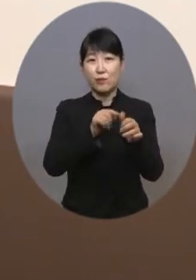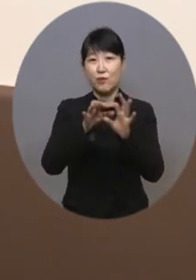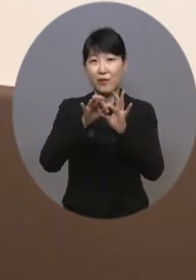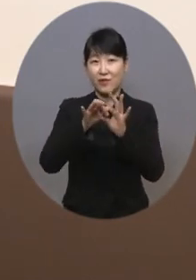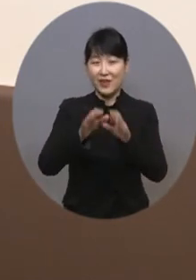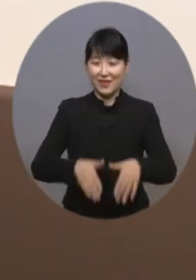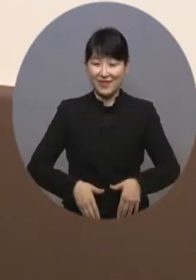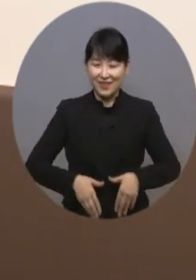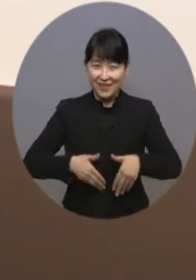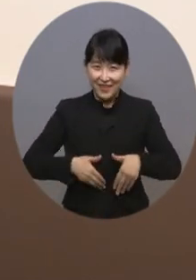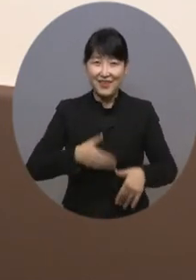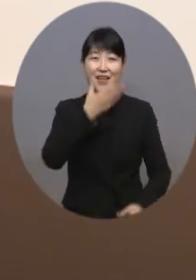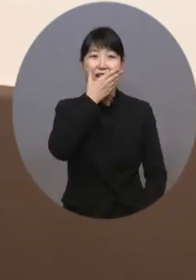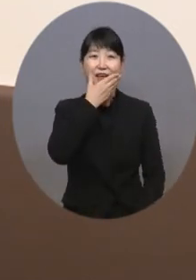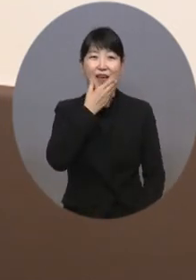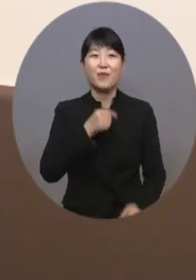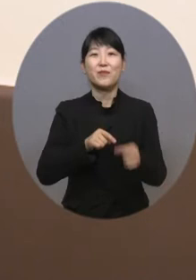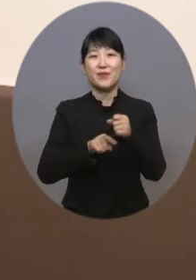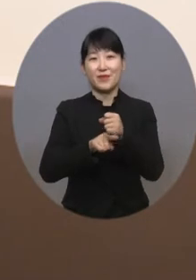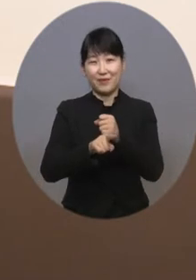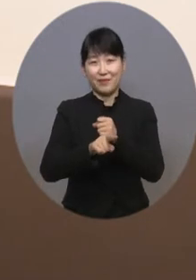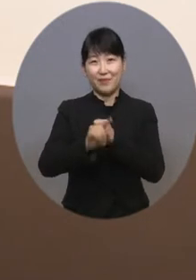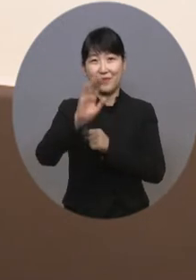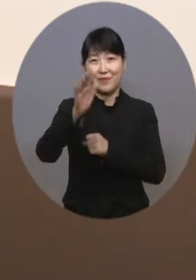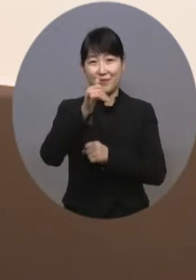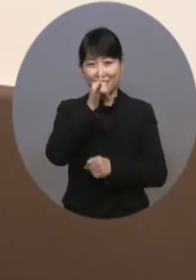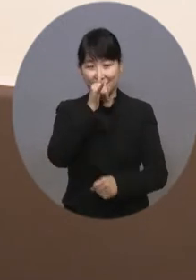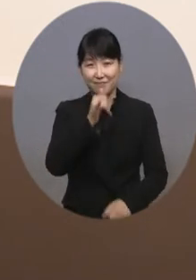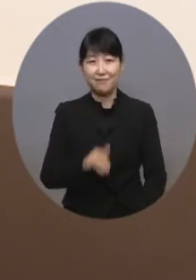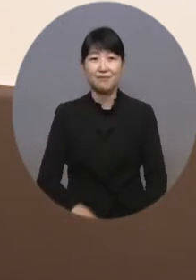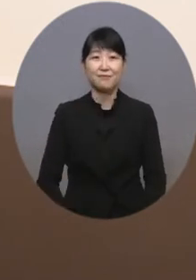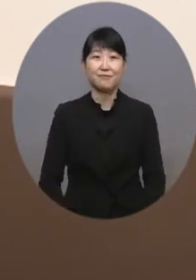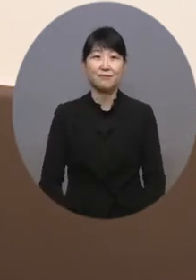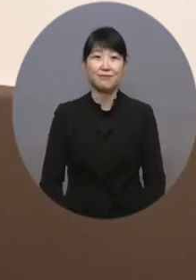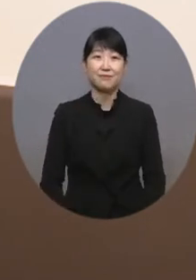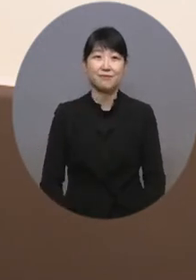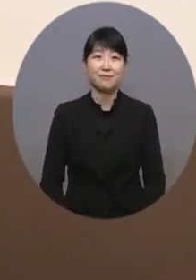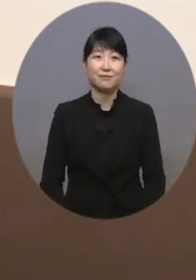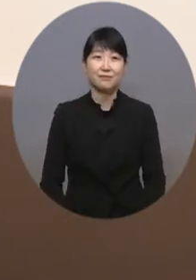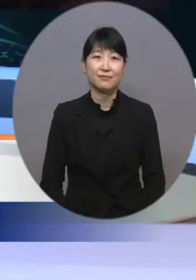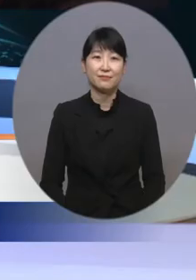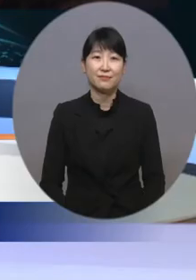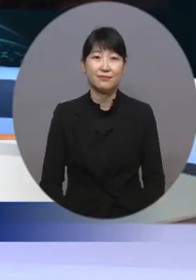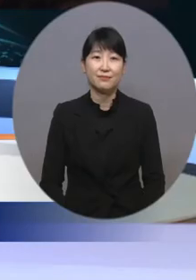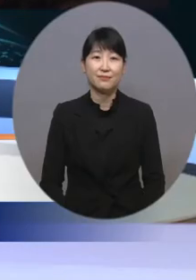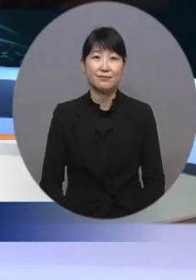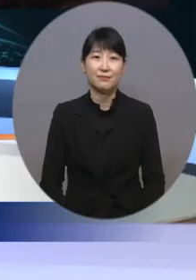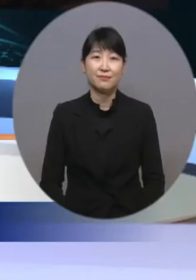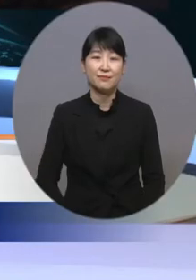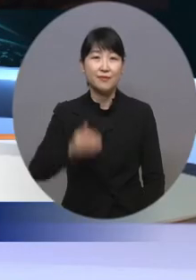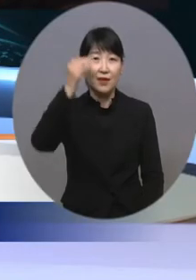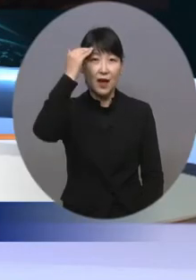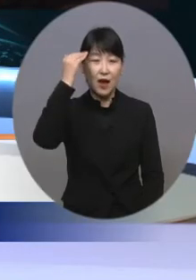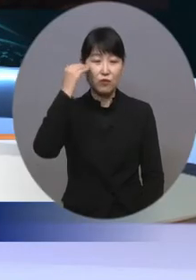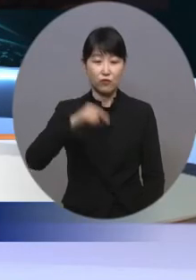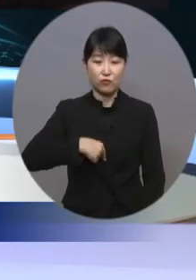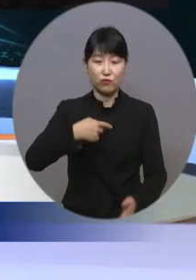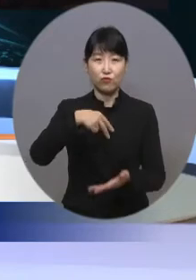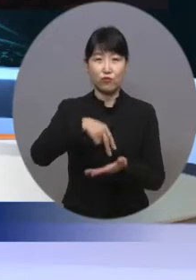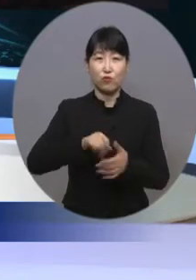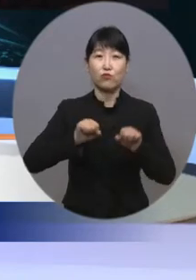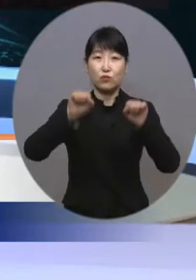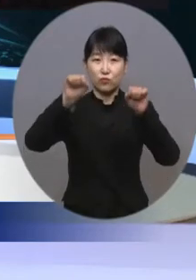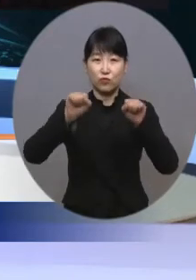빛나 행복의 메시지가 되고 있습니다. 복지TV 뉴스 이소영입니다. 대한민국 독립운동에서